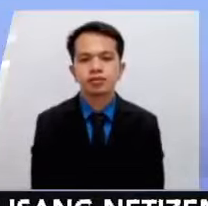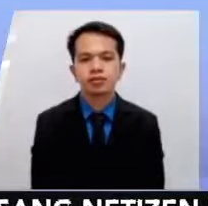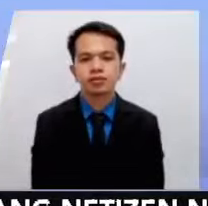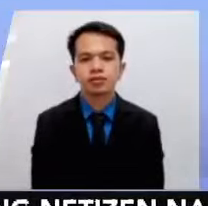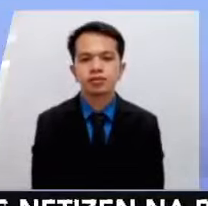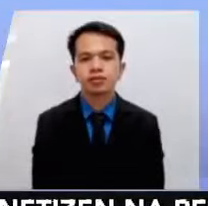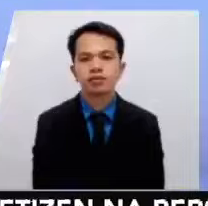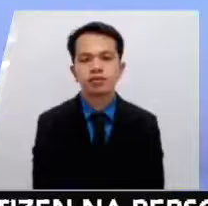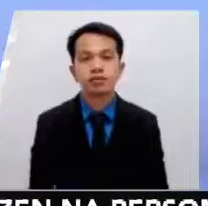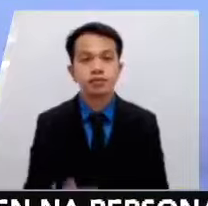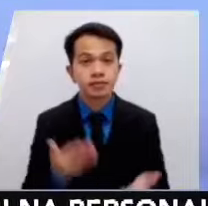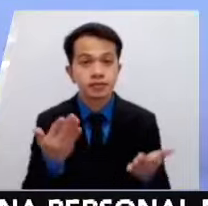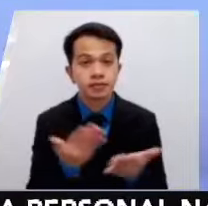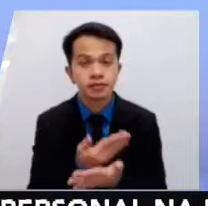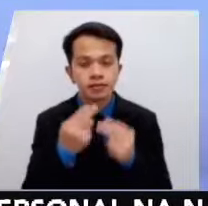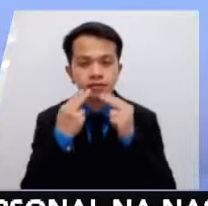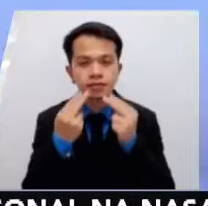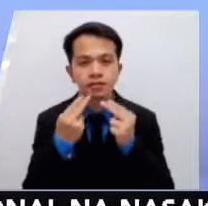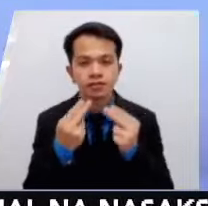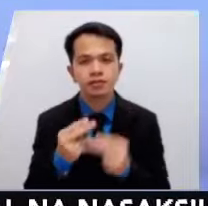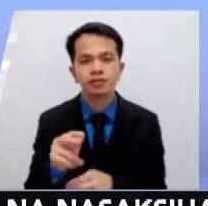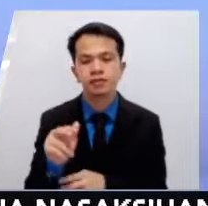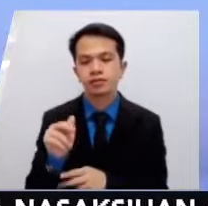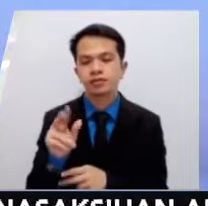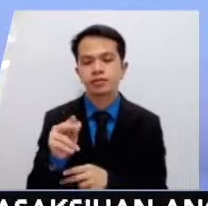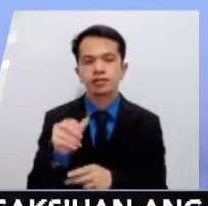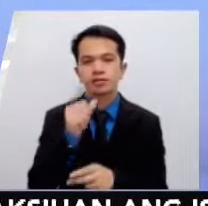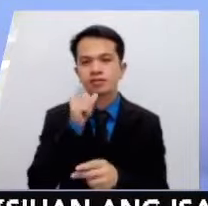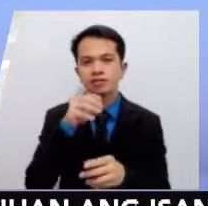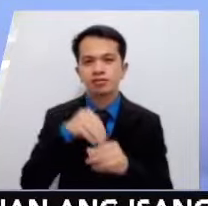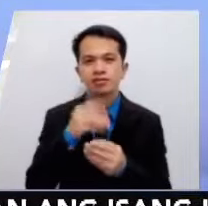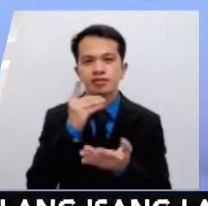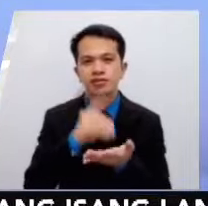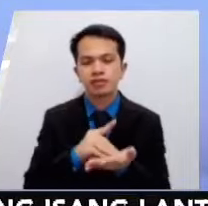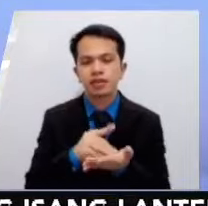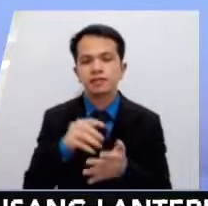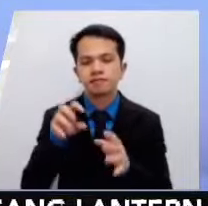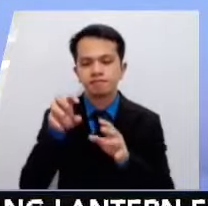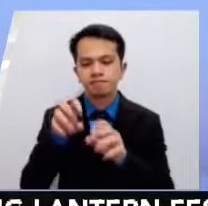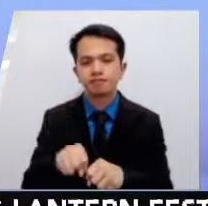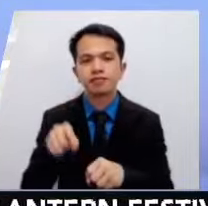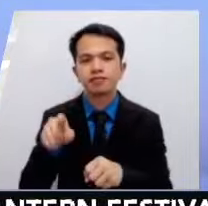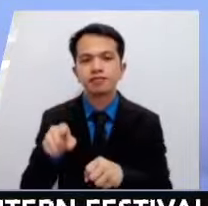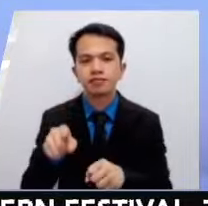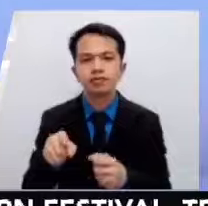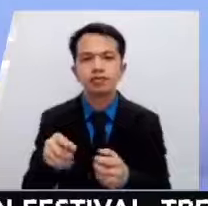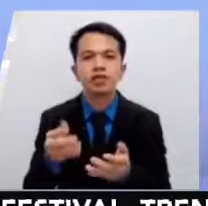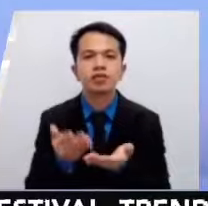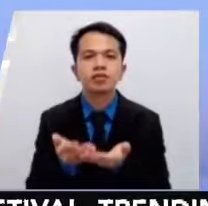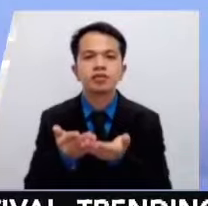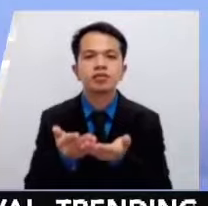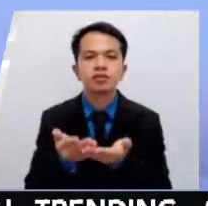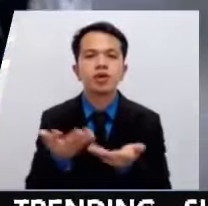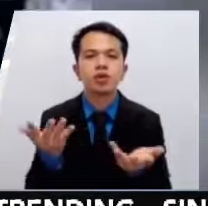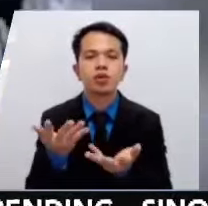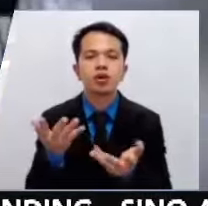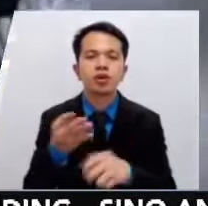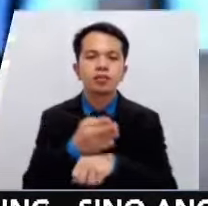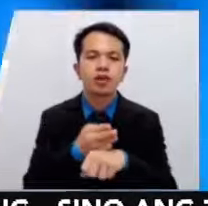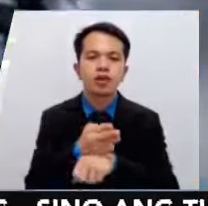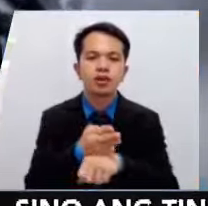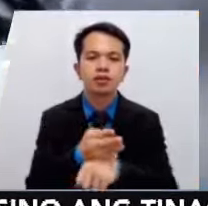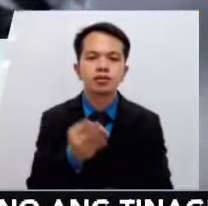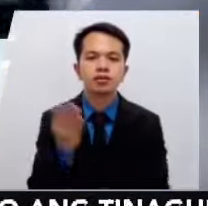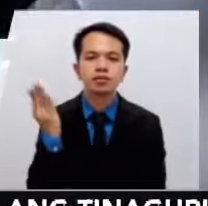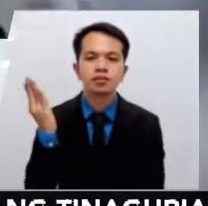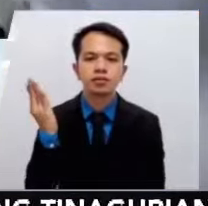Bagong-bagong balita, 13 undocumented na Chinese national ang nahuling sakay ng isang dredger vessel sa Mariveles, Bataan.